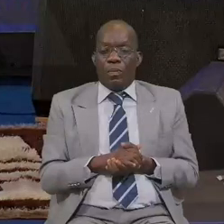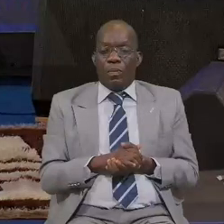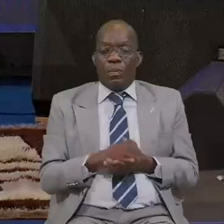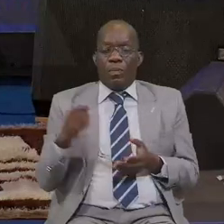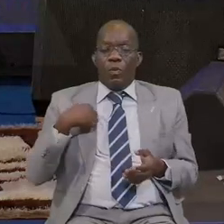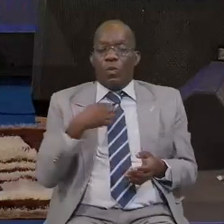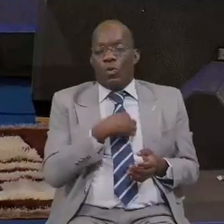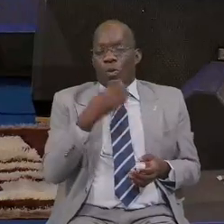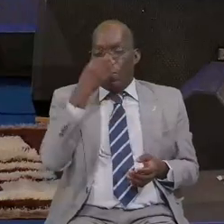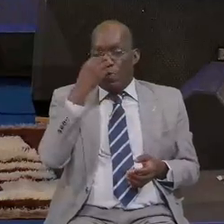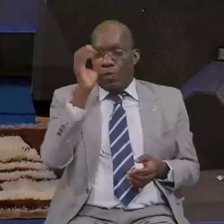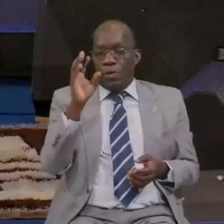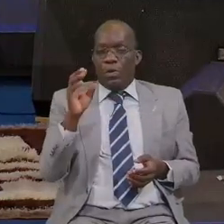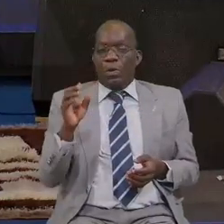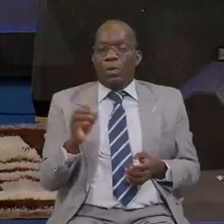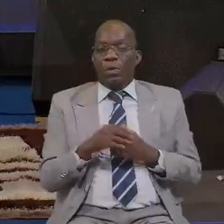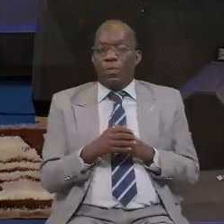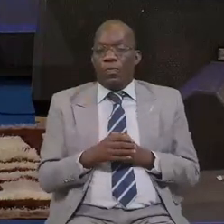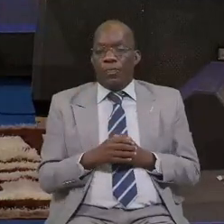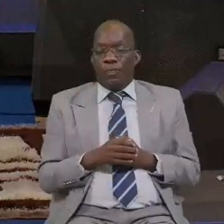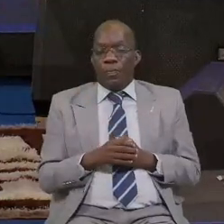Nous abandonnons